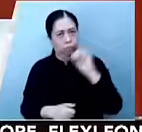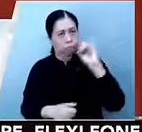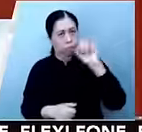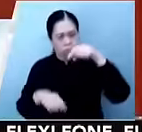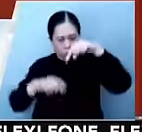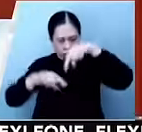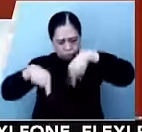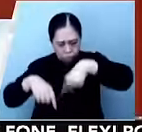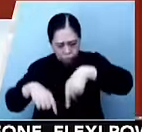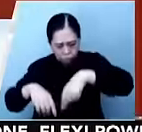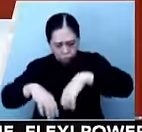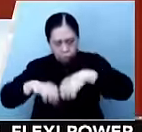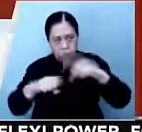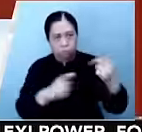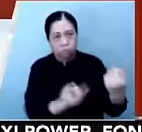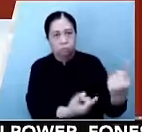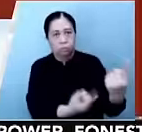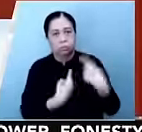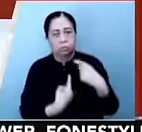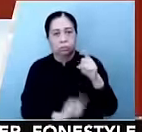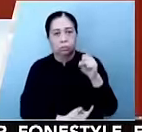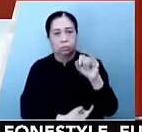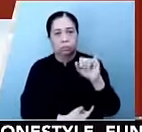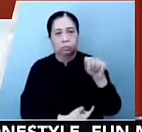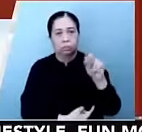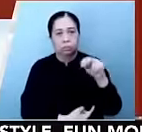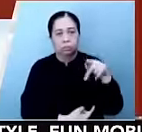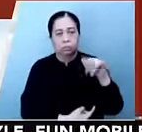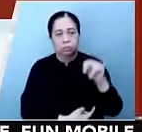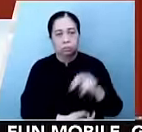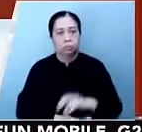ang sagot ni Xi Jinping.